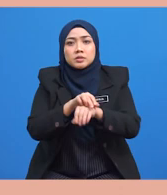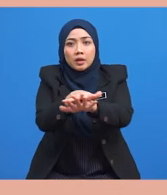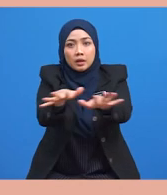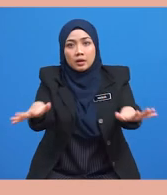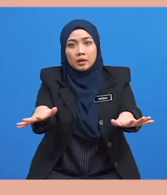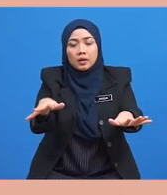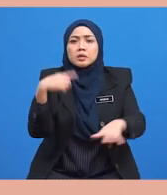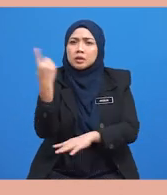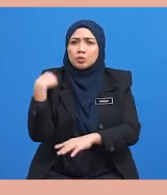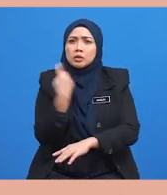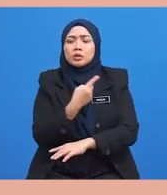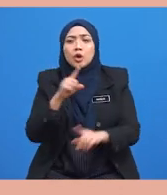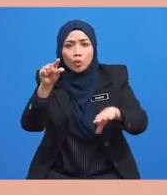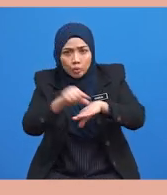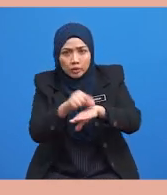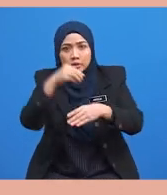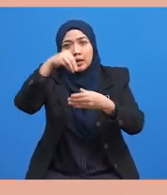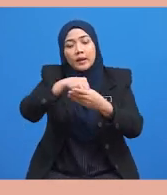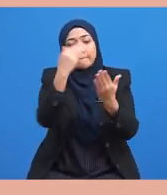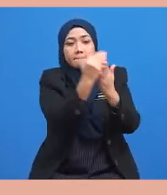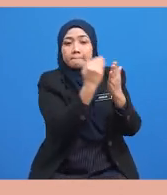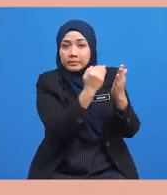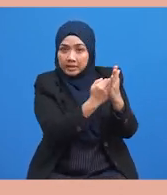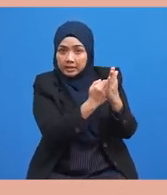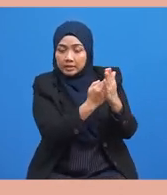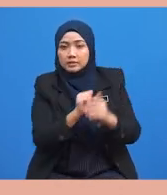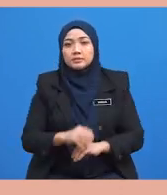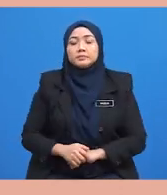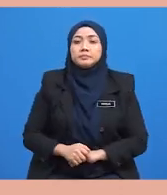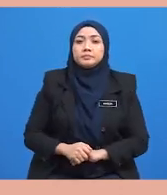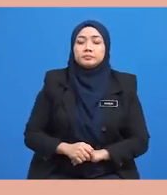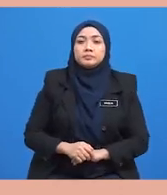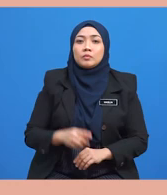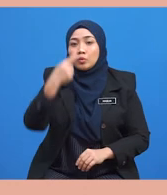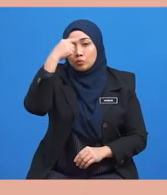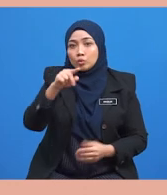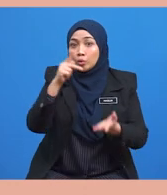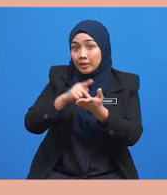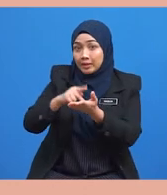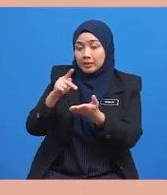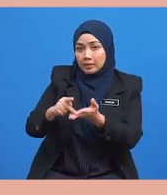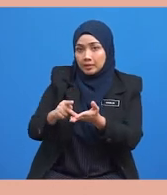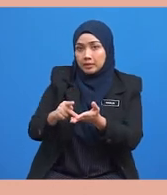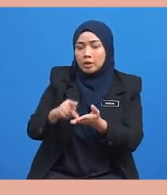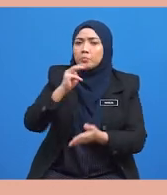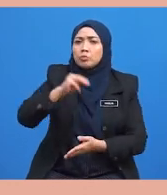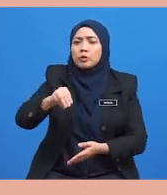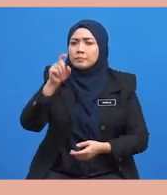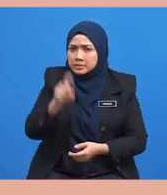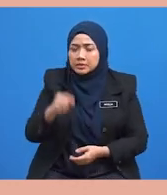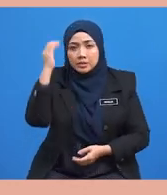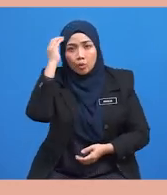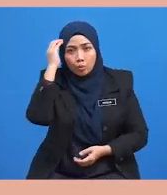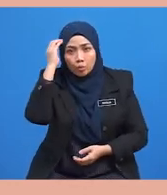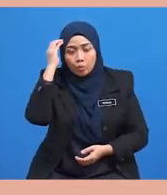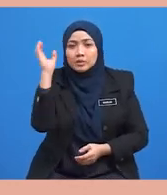yang sering digunakan dalam statistik. Untuk menghitung nilai variance dan sisihan piawai, murid-murid mestilah